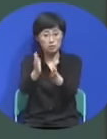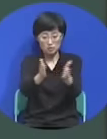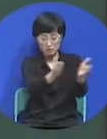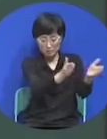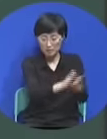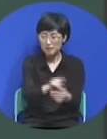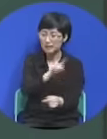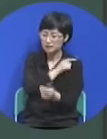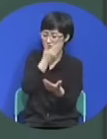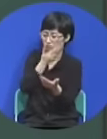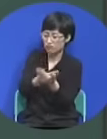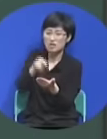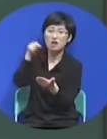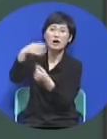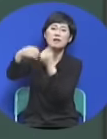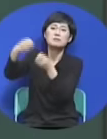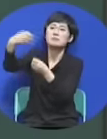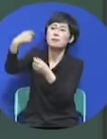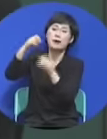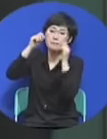역사하시게 되어 있습니다.